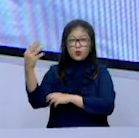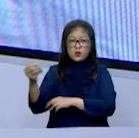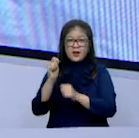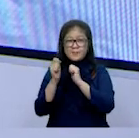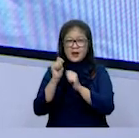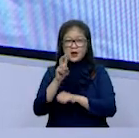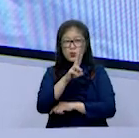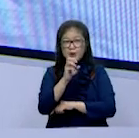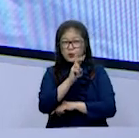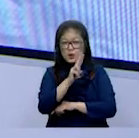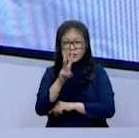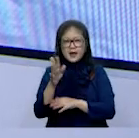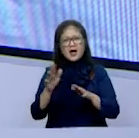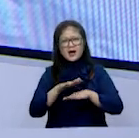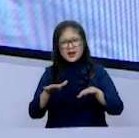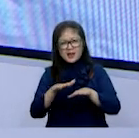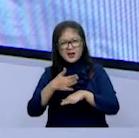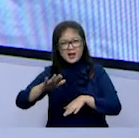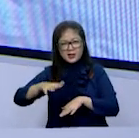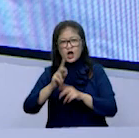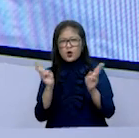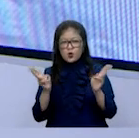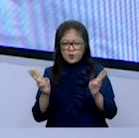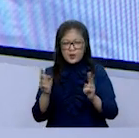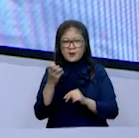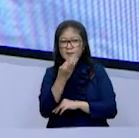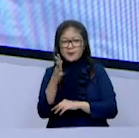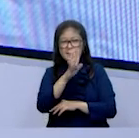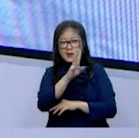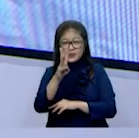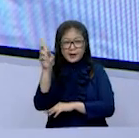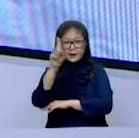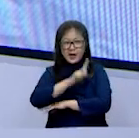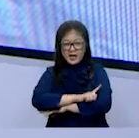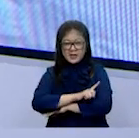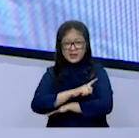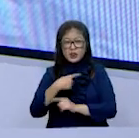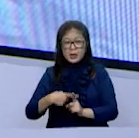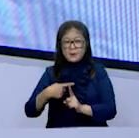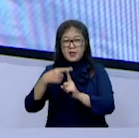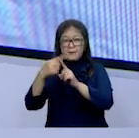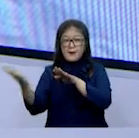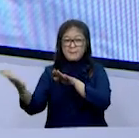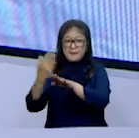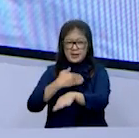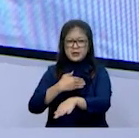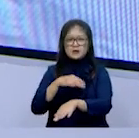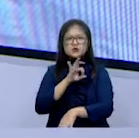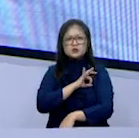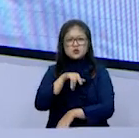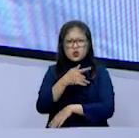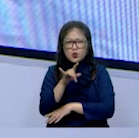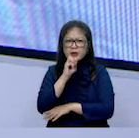dibandingkan rata-rata normal yakni 53.000 kendaraan perharinya Nah lonjakan harus balik ini membuat Presiden Joko Widodo